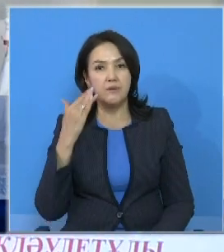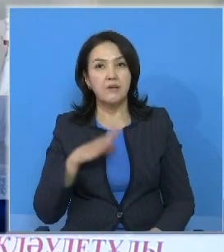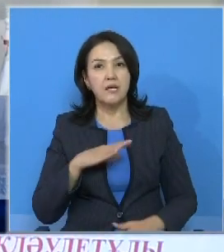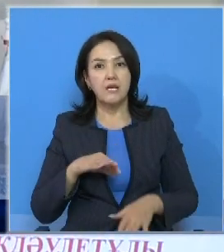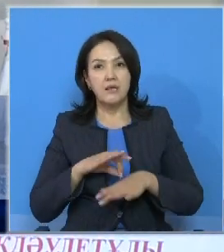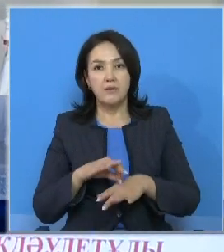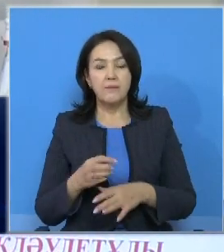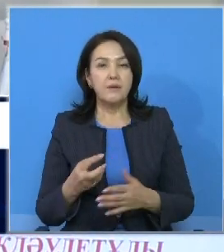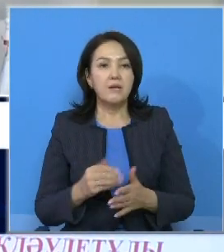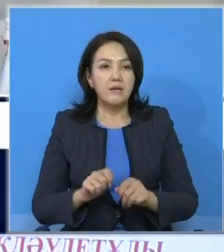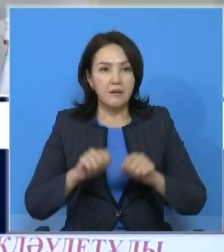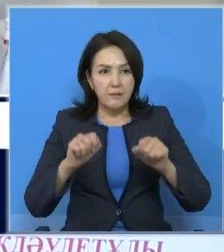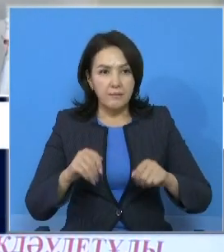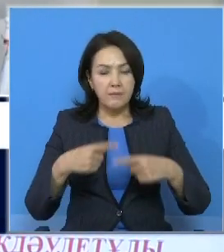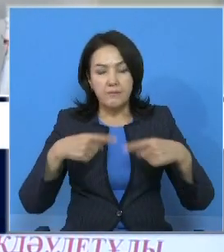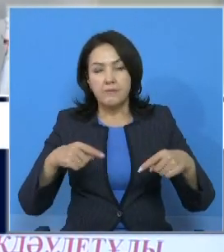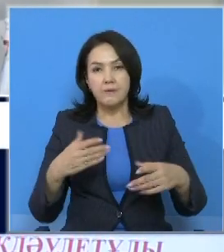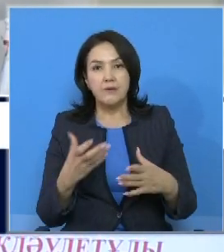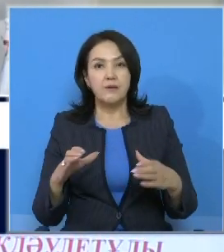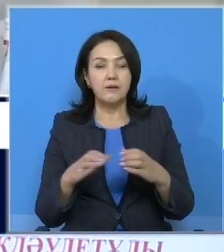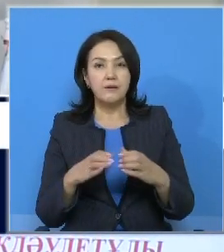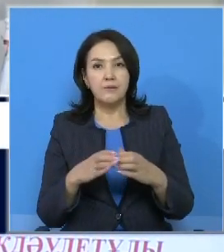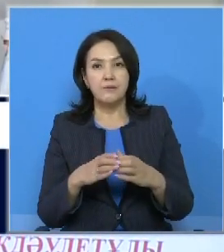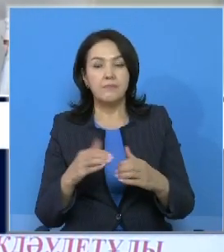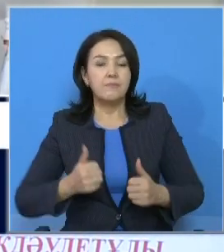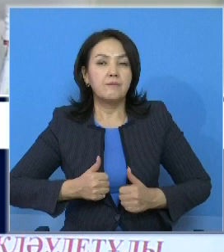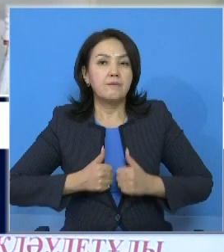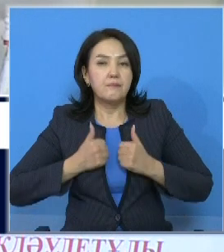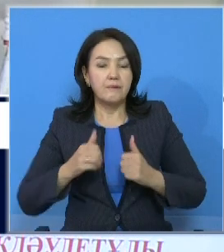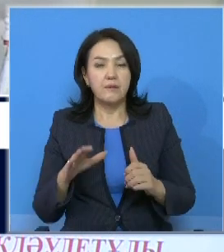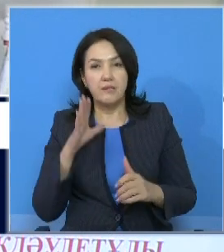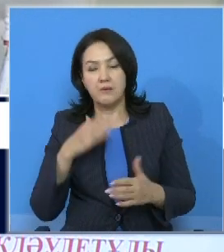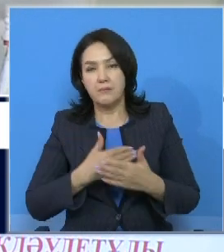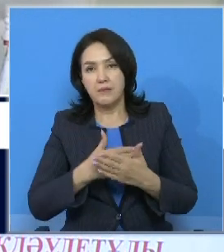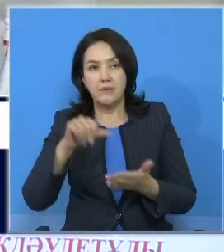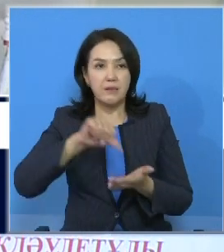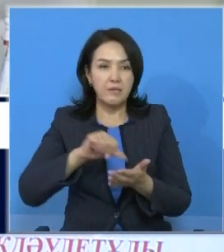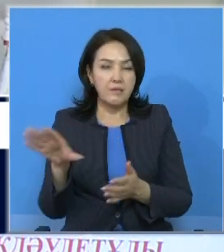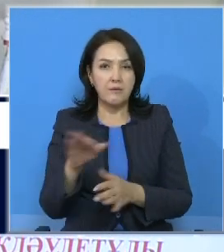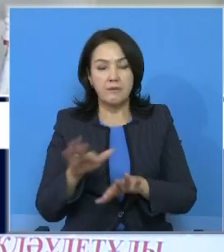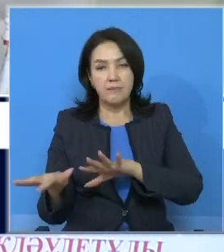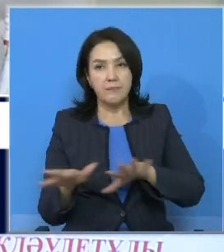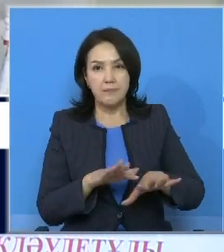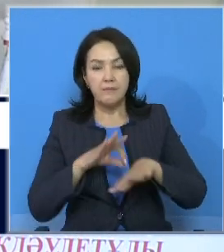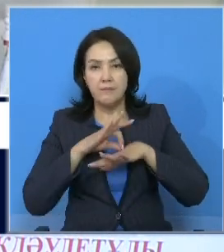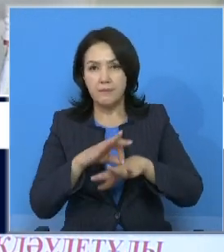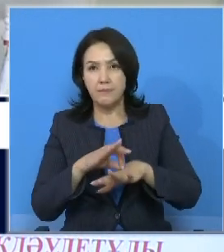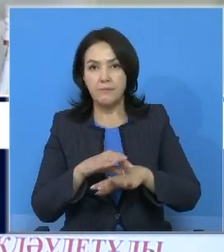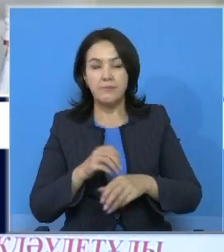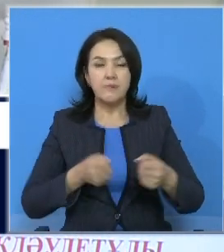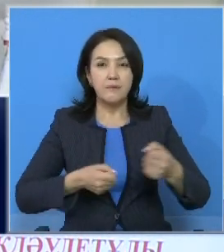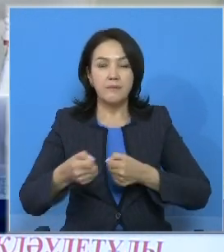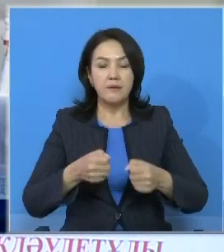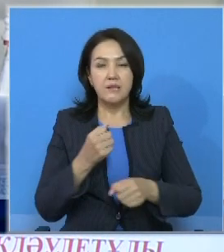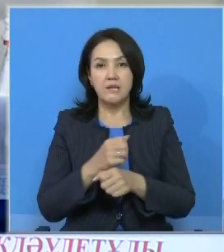открытые взаимоотношения с представителями других конфессий. Стараемся всегда быть активными участниками всех мероприятий, проводимых управлением по